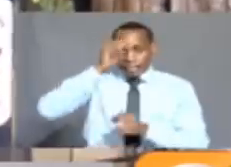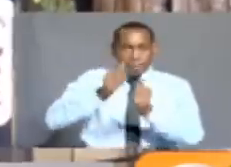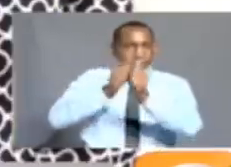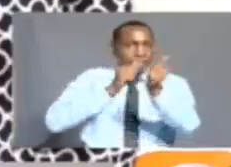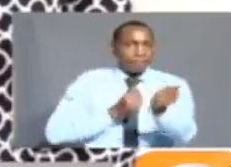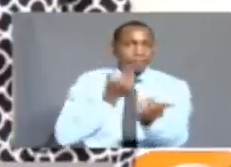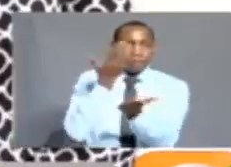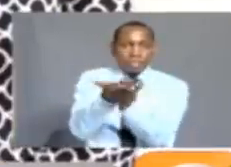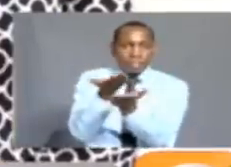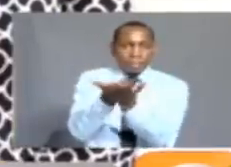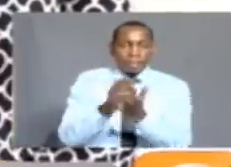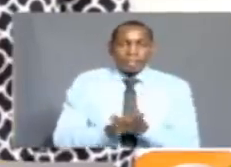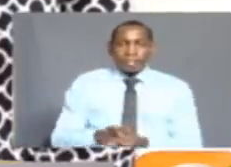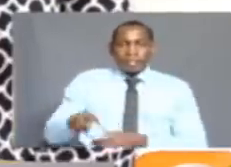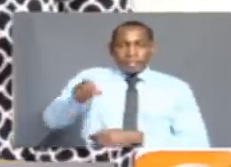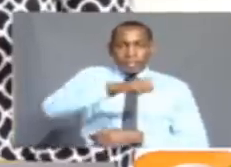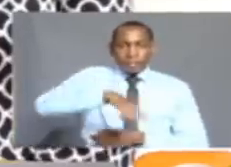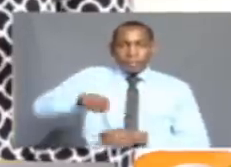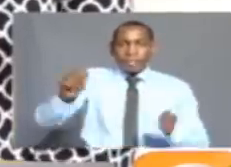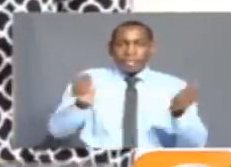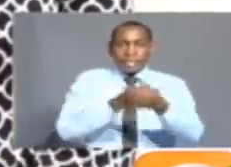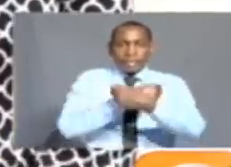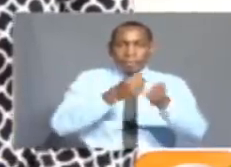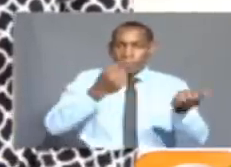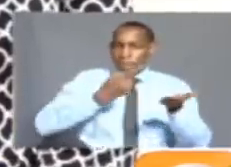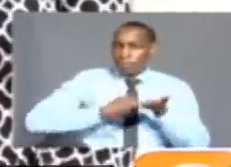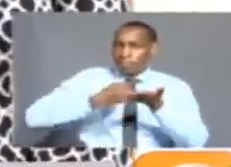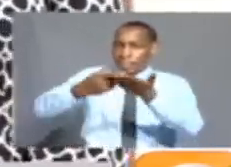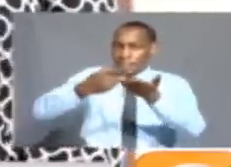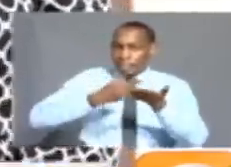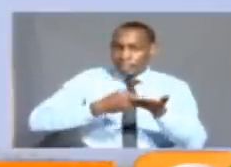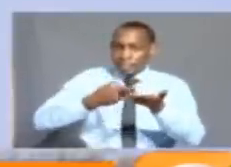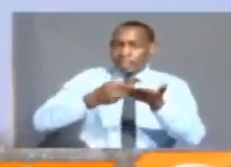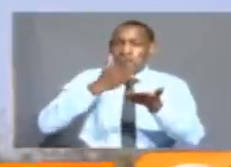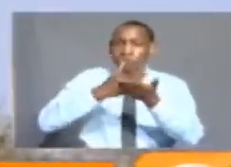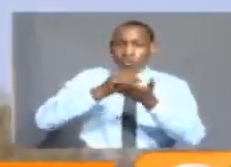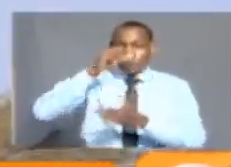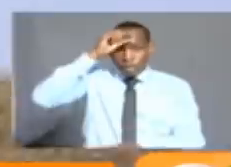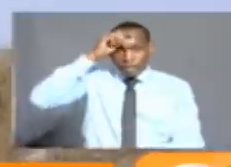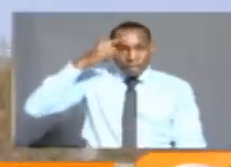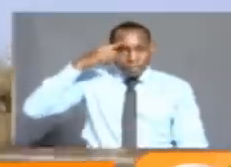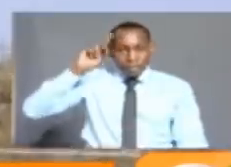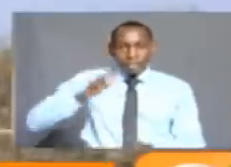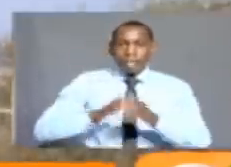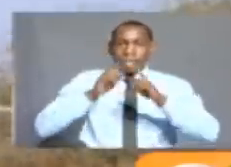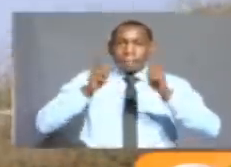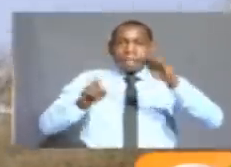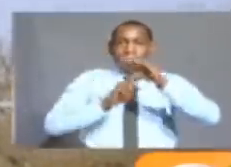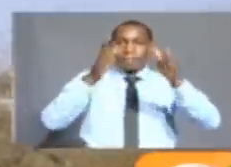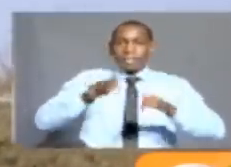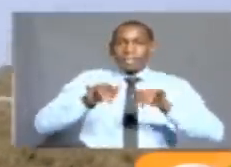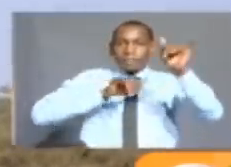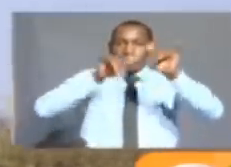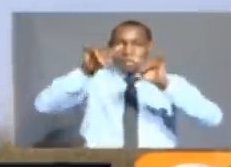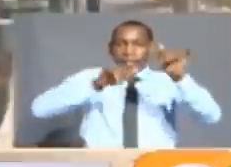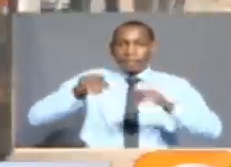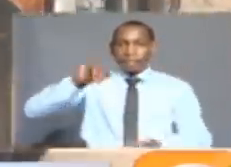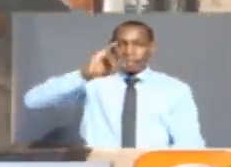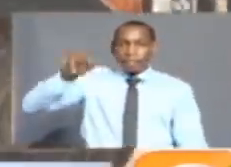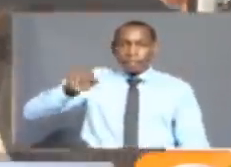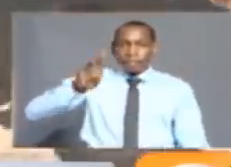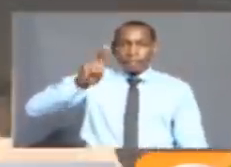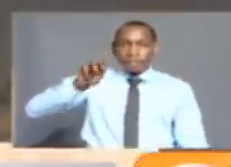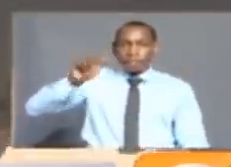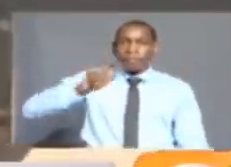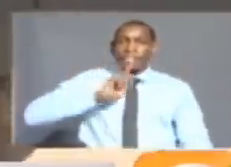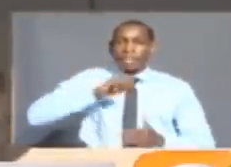wito huo. We do not negotiate ransom as a matter of government policy. Badala yake, waziri wa mashauri ya kigeni Monica Juma